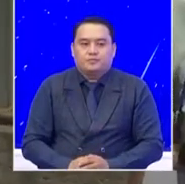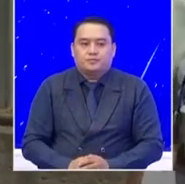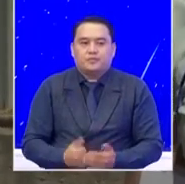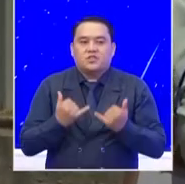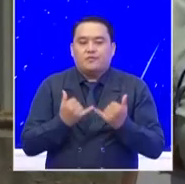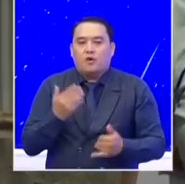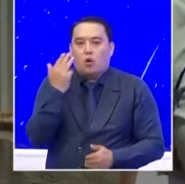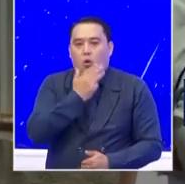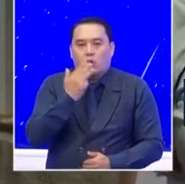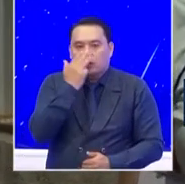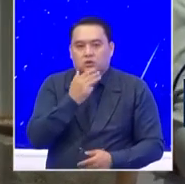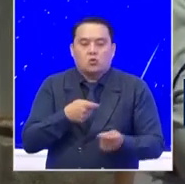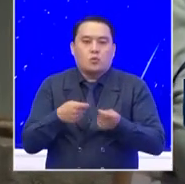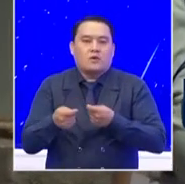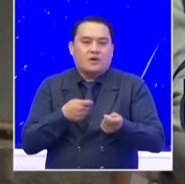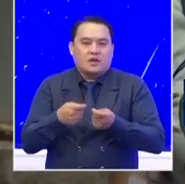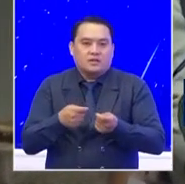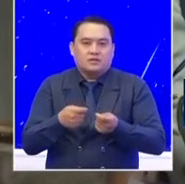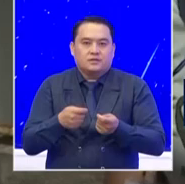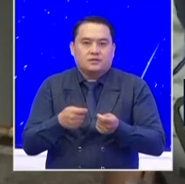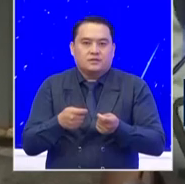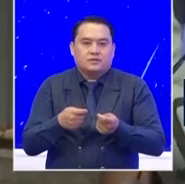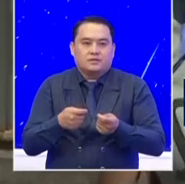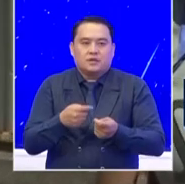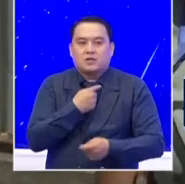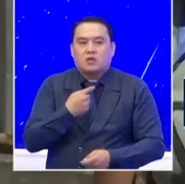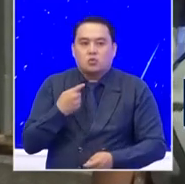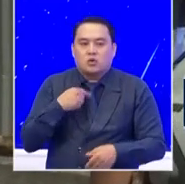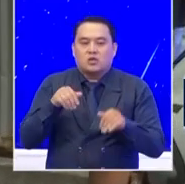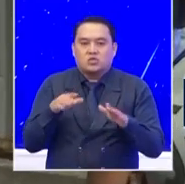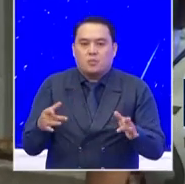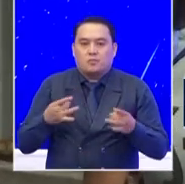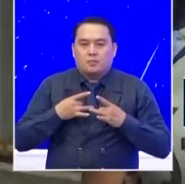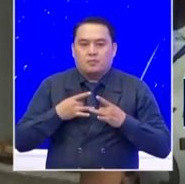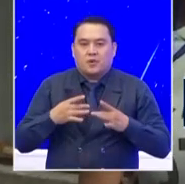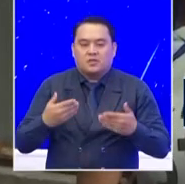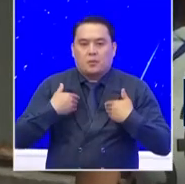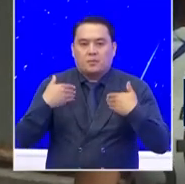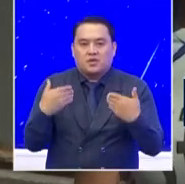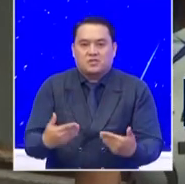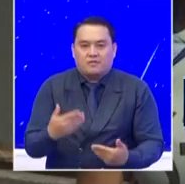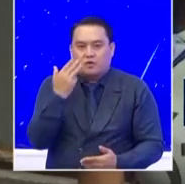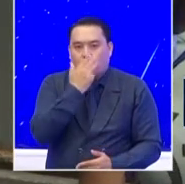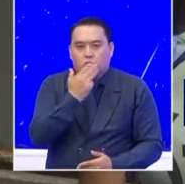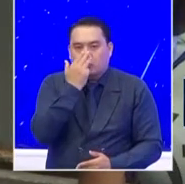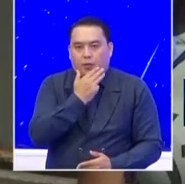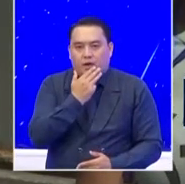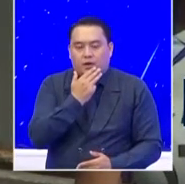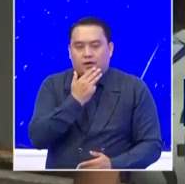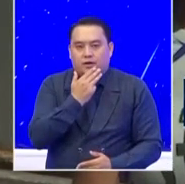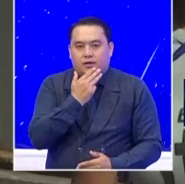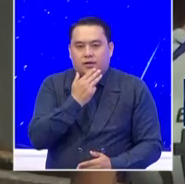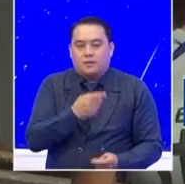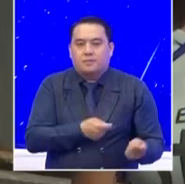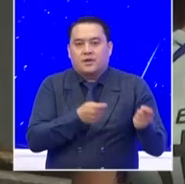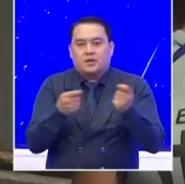города Уштубе и координатор города Талдыкурган решили поздравить деток именно в Уштубе. Вот,